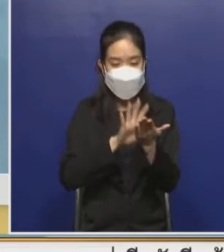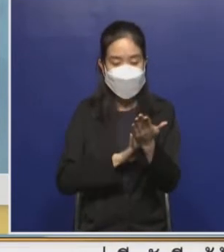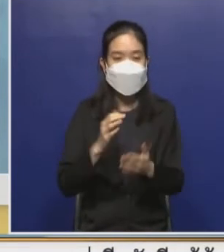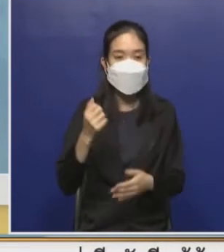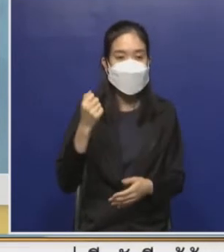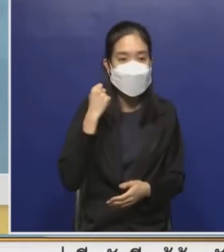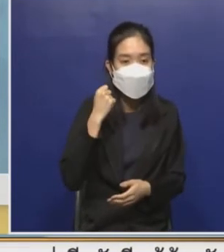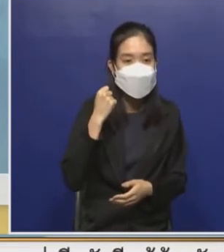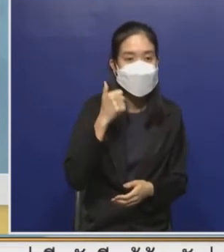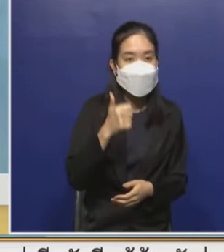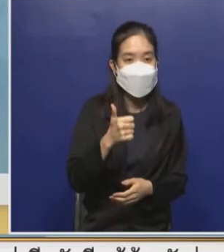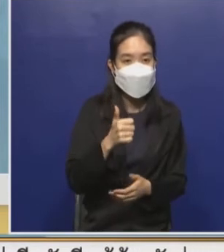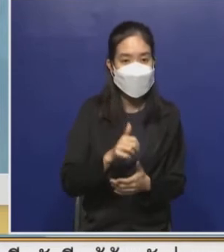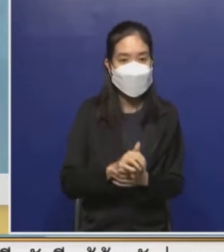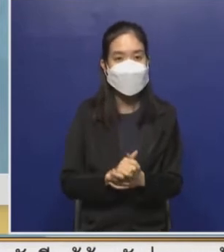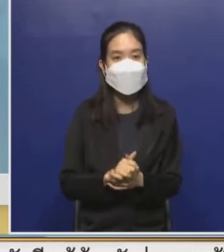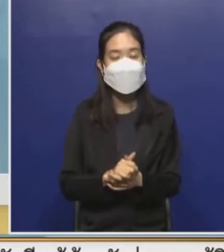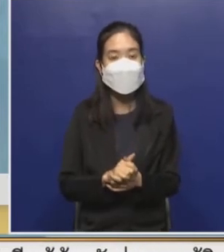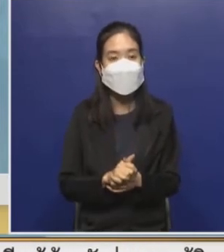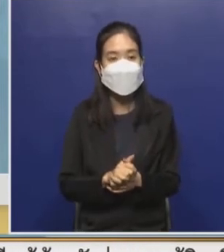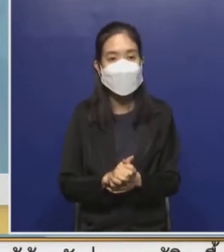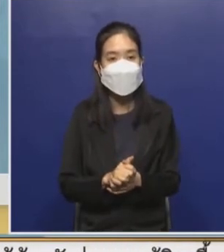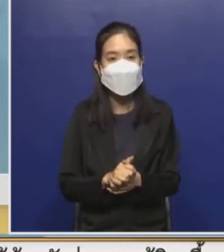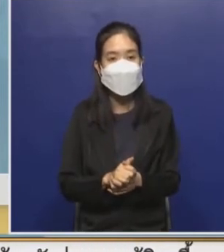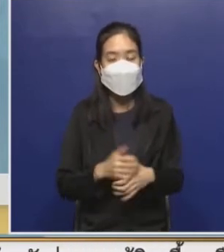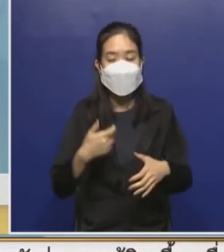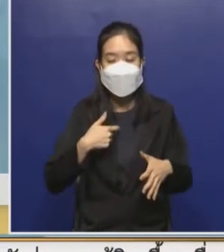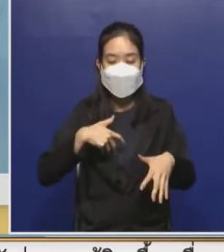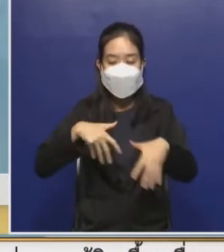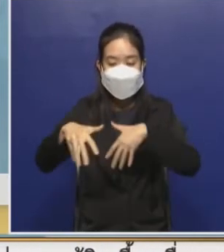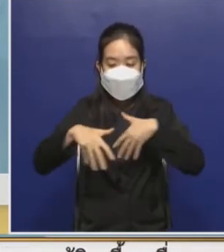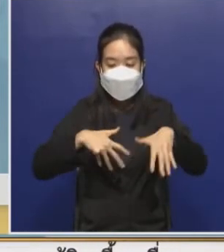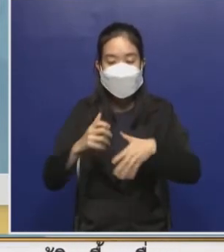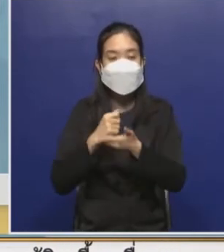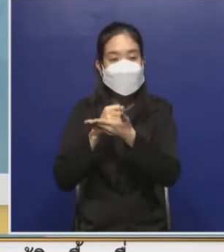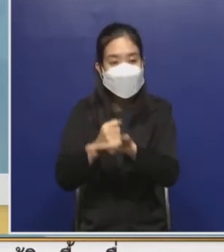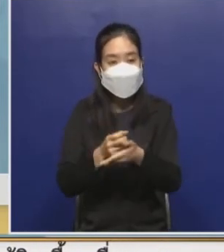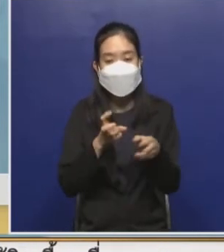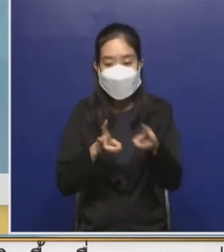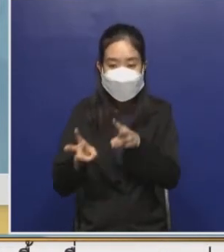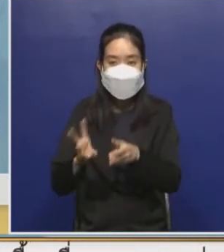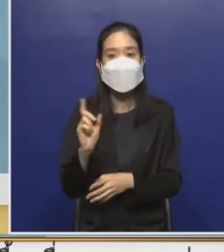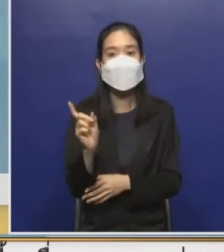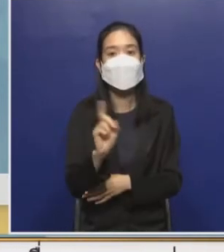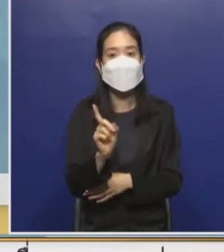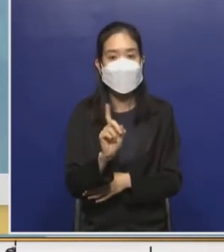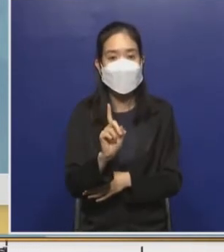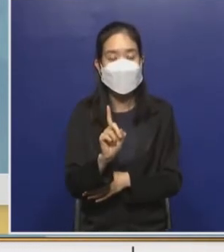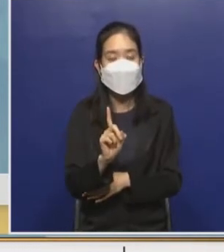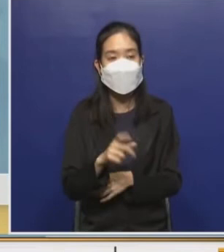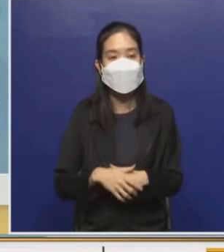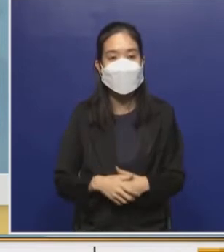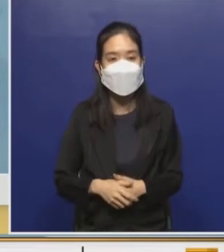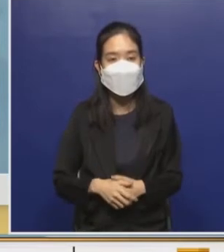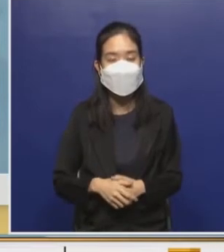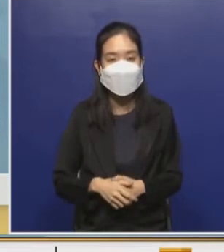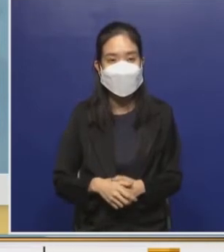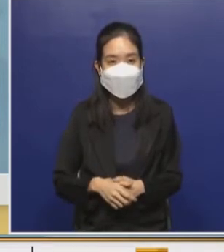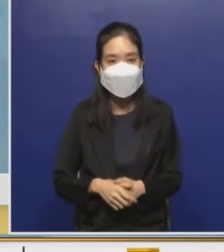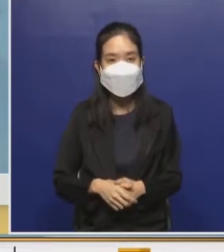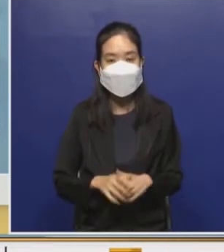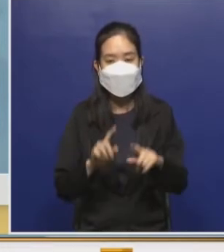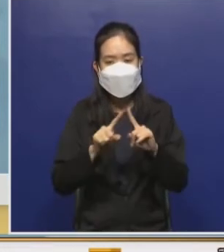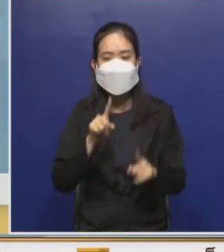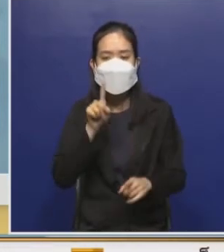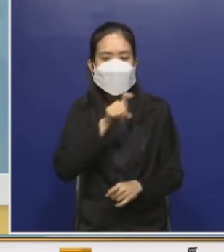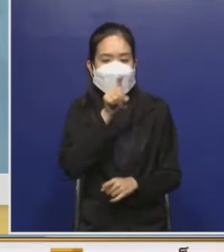มส่เสริมการท่เที่วชุมชนแต่กำถามทำไมรายได้ของประชาชนในชนบทจากการต้องเที่ยวจึงไม